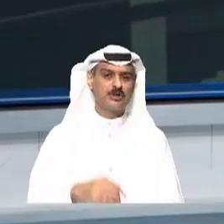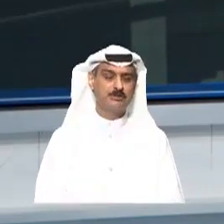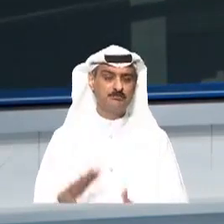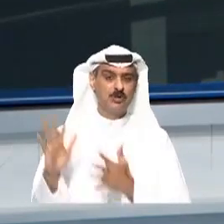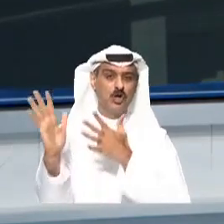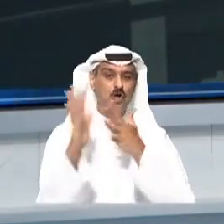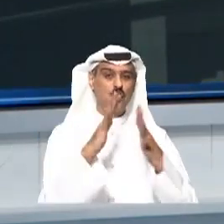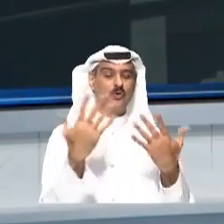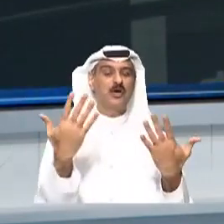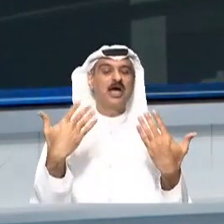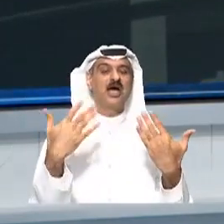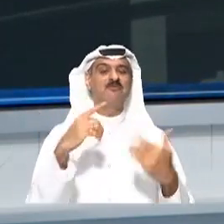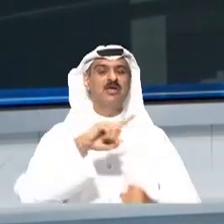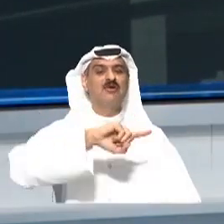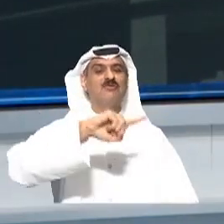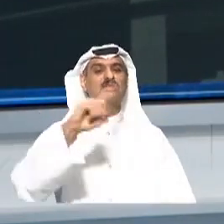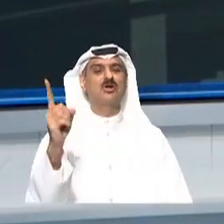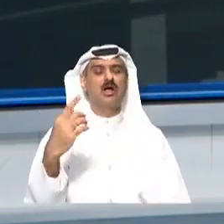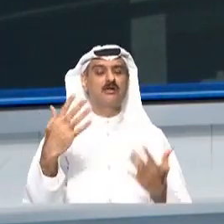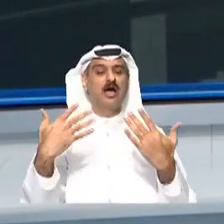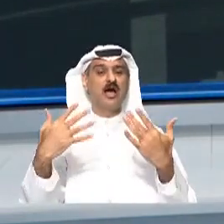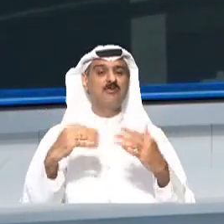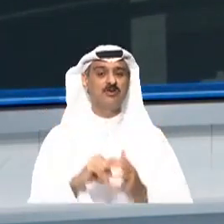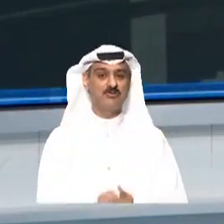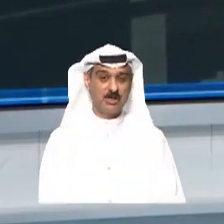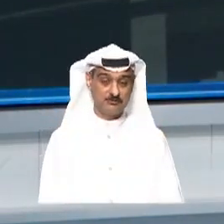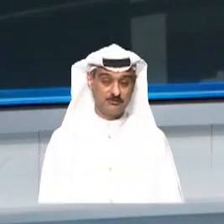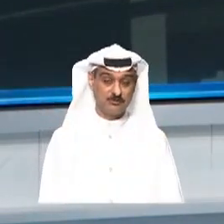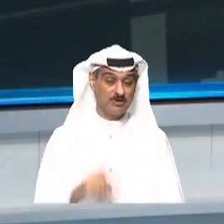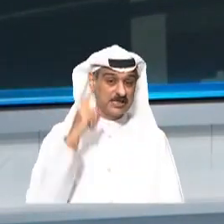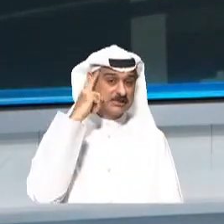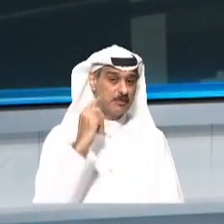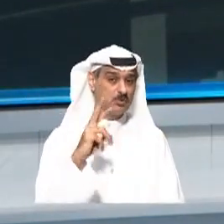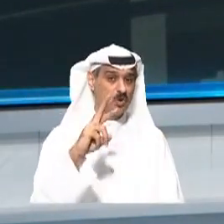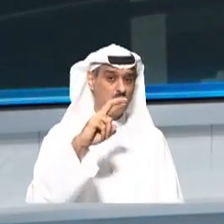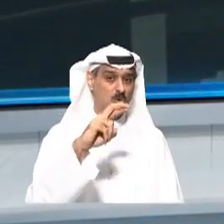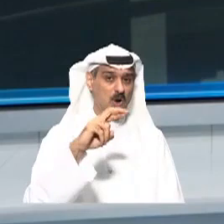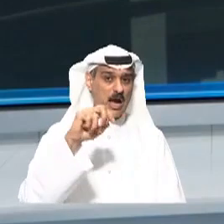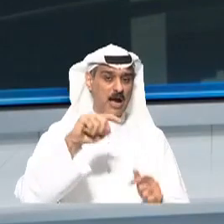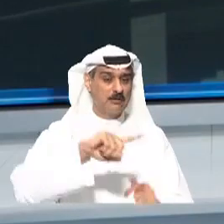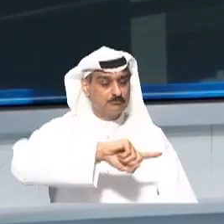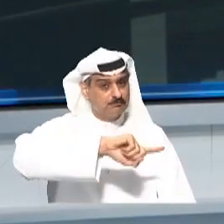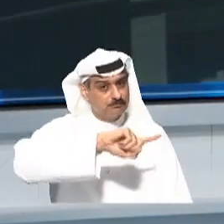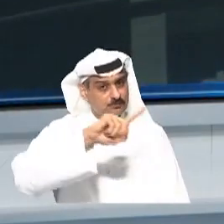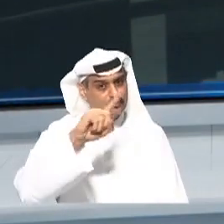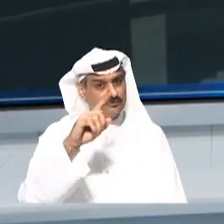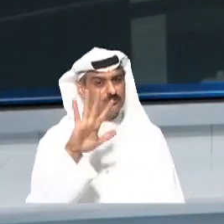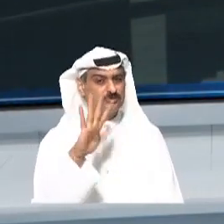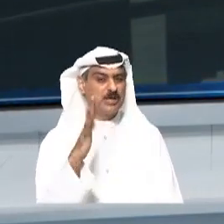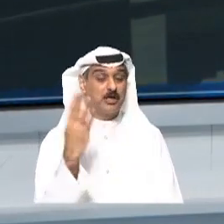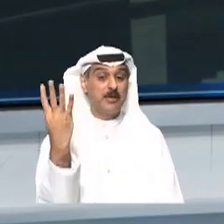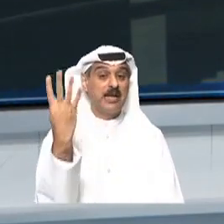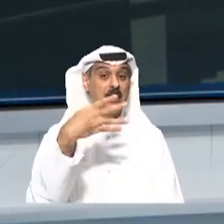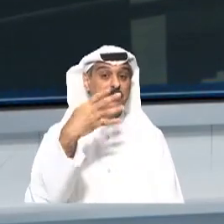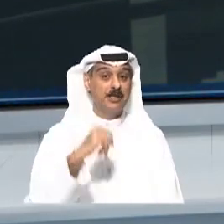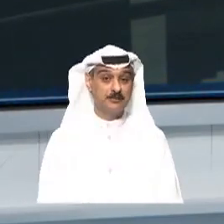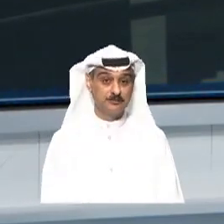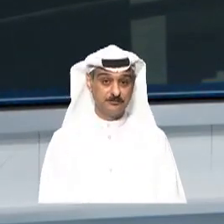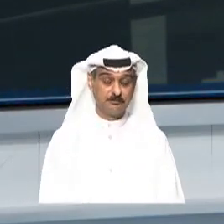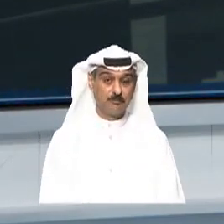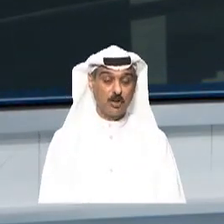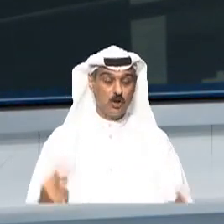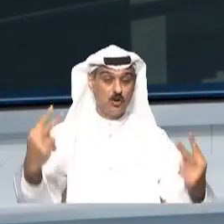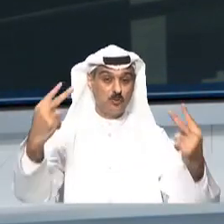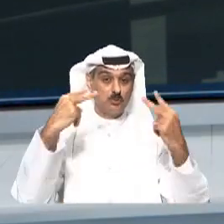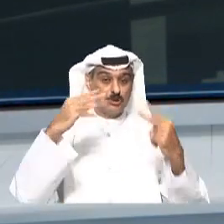السرعة إلى معتدلة، قد يكون هناك نشاط نسبي في يومين السبت والأحد، تصل سرعة الرياح إلى 40 كيلو متر في الساعة. أعزائي